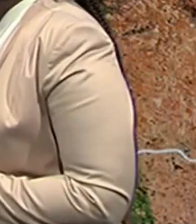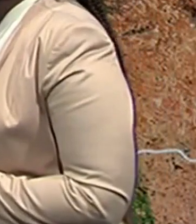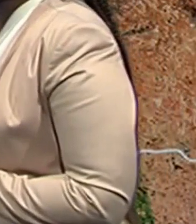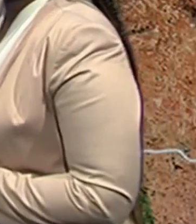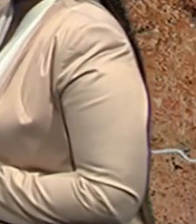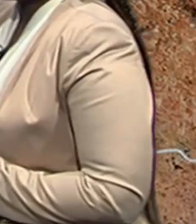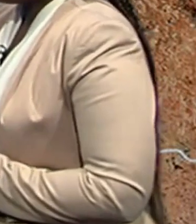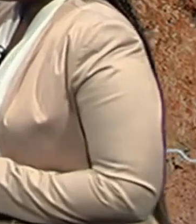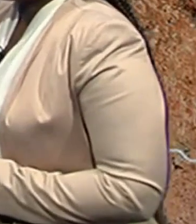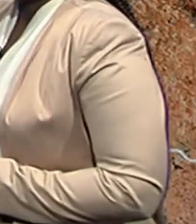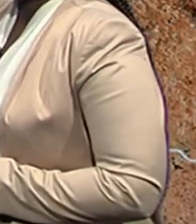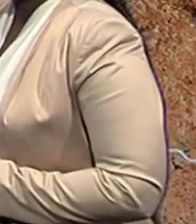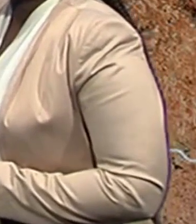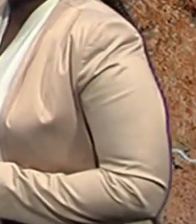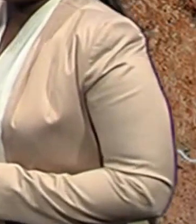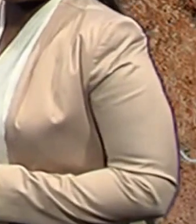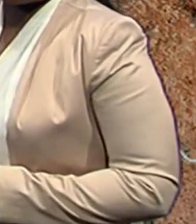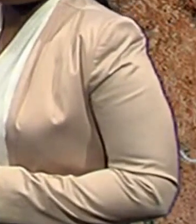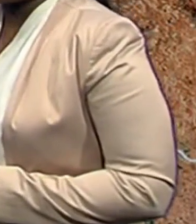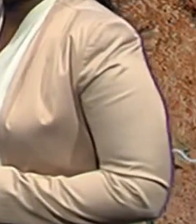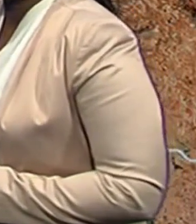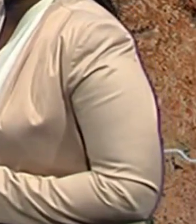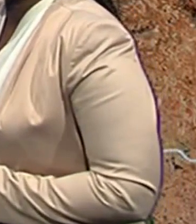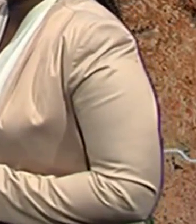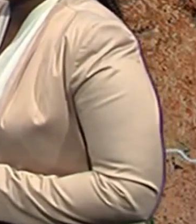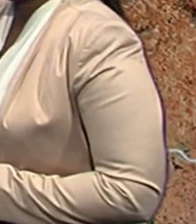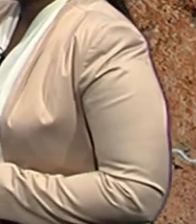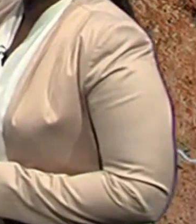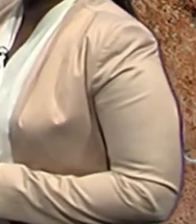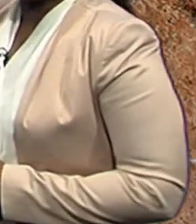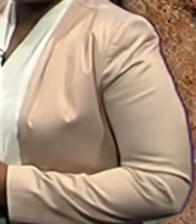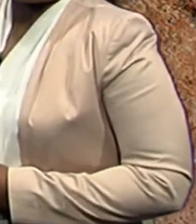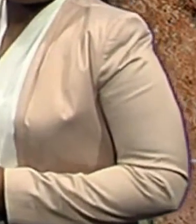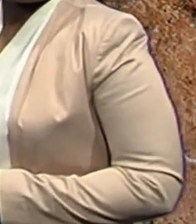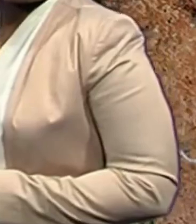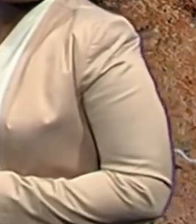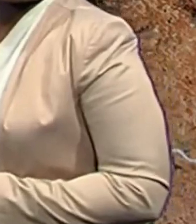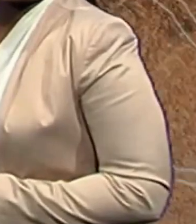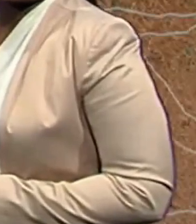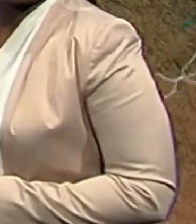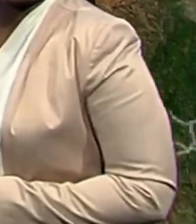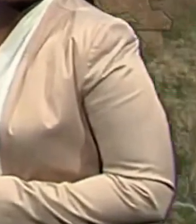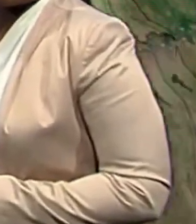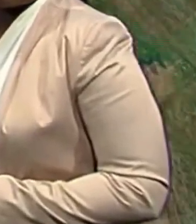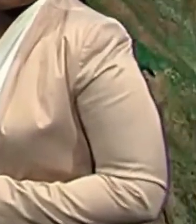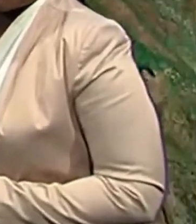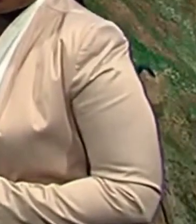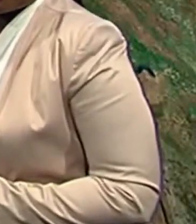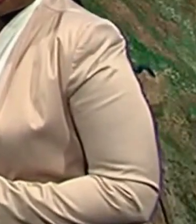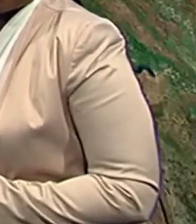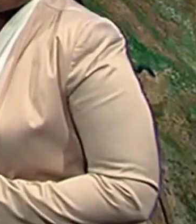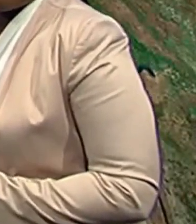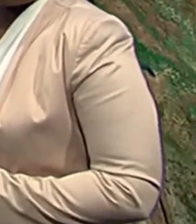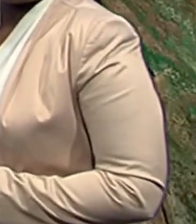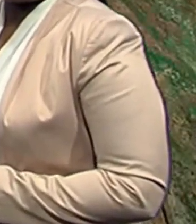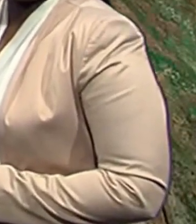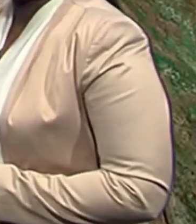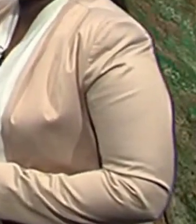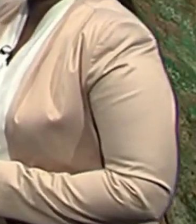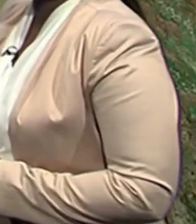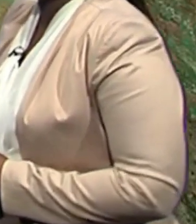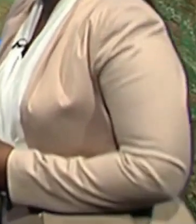province ya Gauteng Springs e tla be ke me go digrata di le 32 fa Vereeniging yone be ke me go digrata di le 33. Me